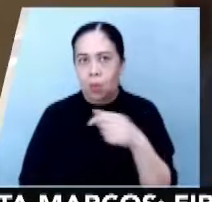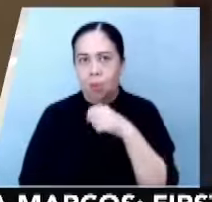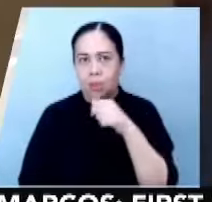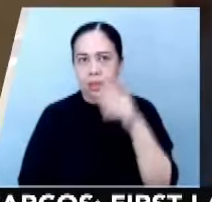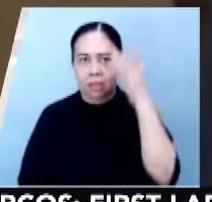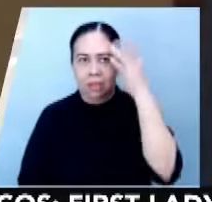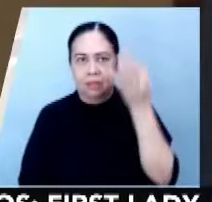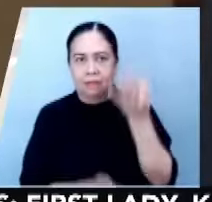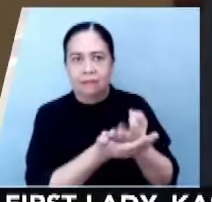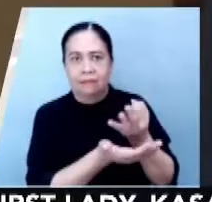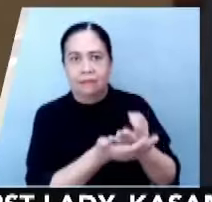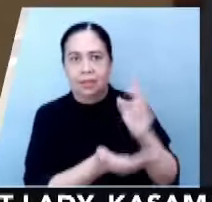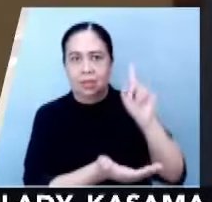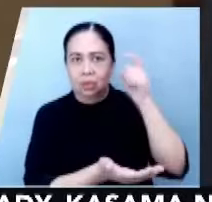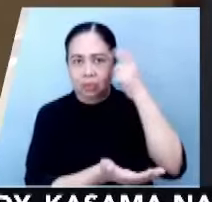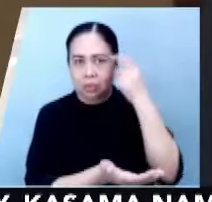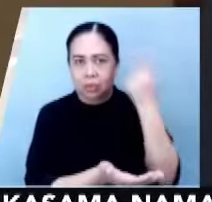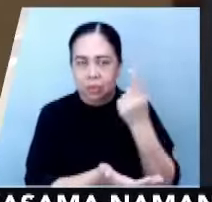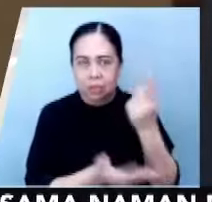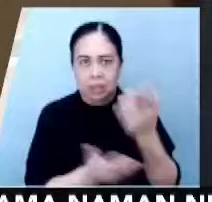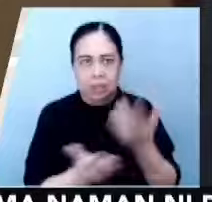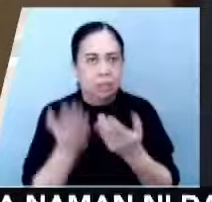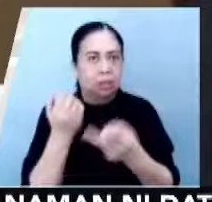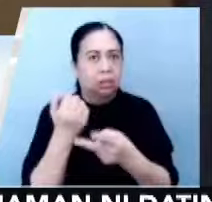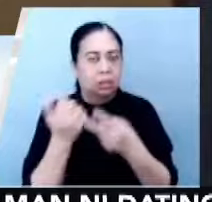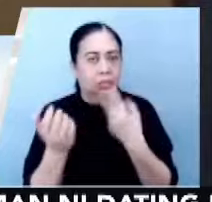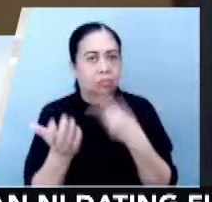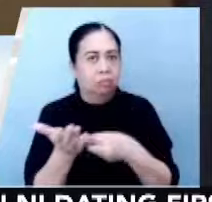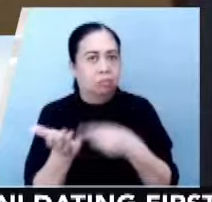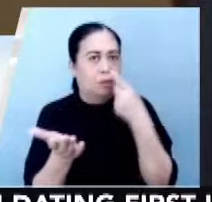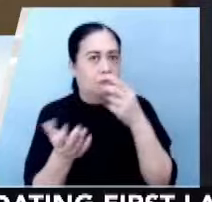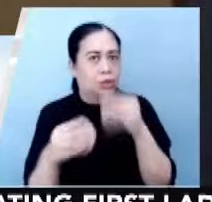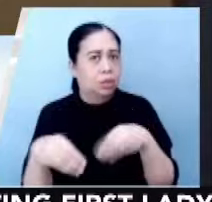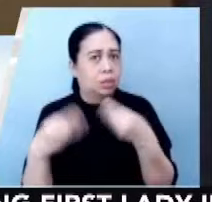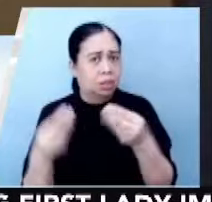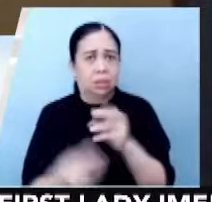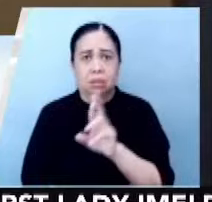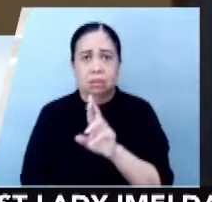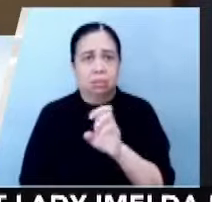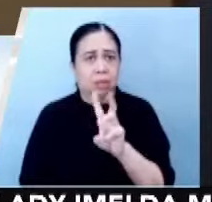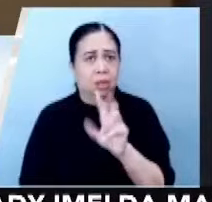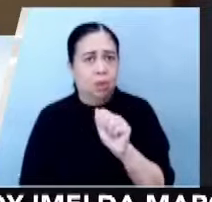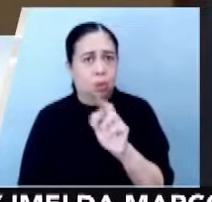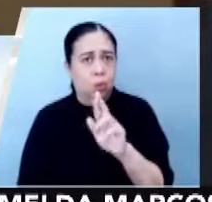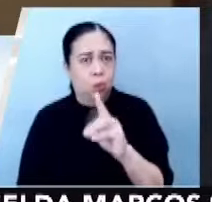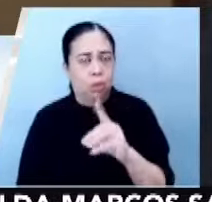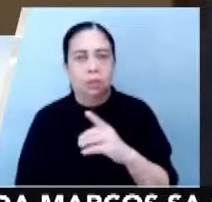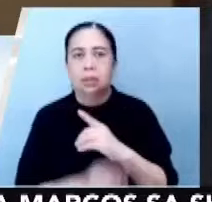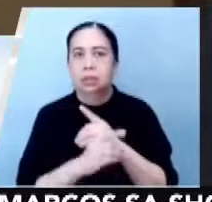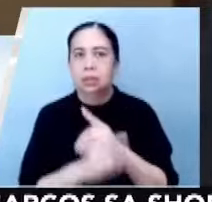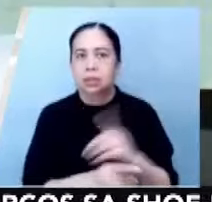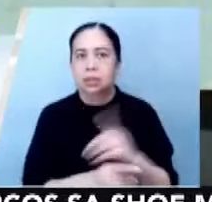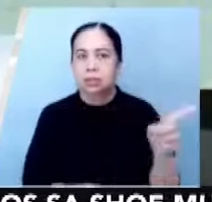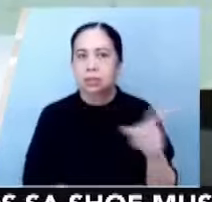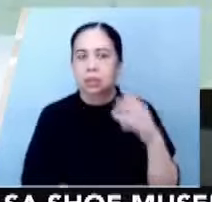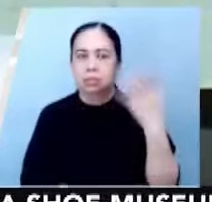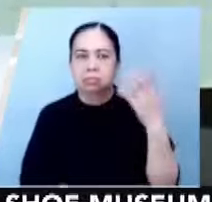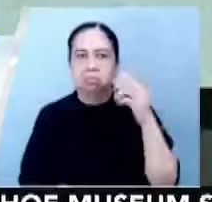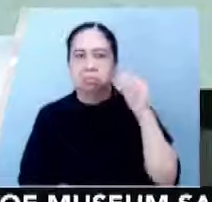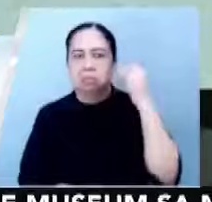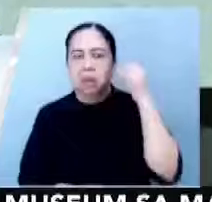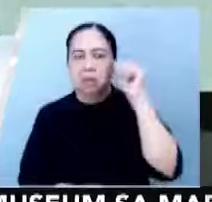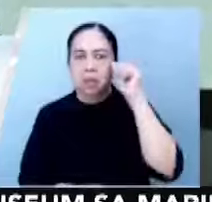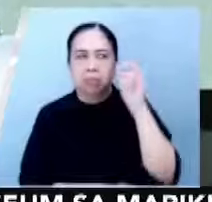funds ng gobyerno ang inilaan para sa pagbibigay ng reward? Depensa naman ni Abalos, wala siyang nakikitang mali sa